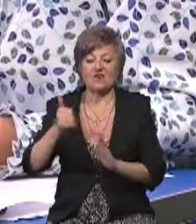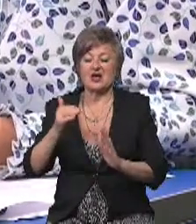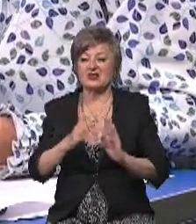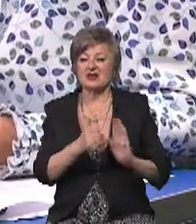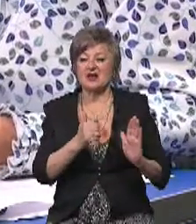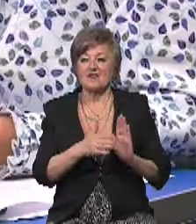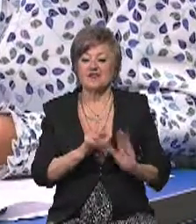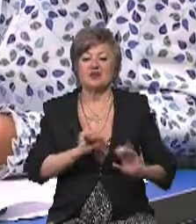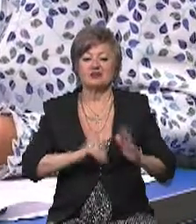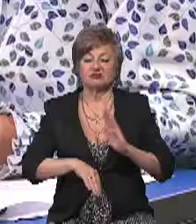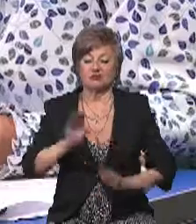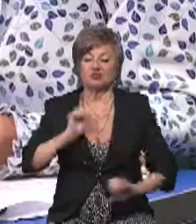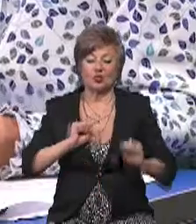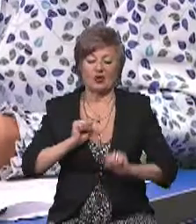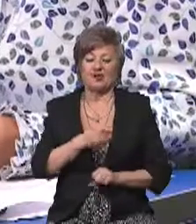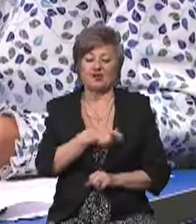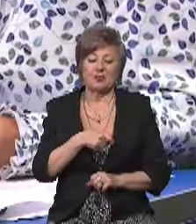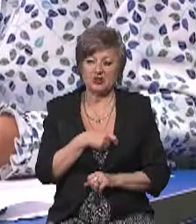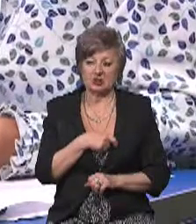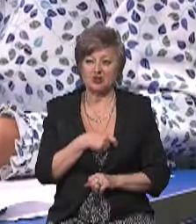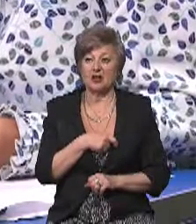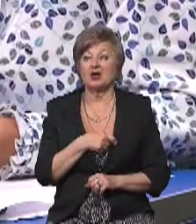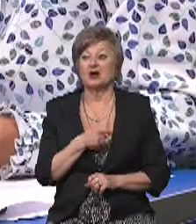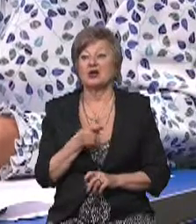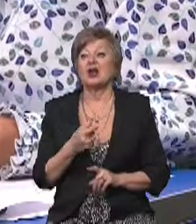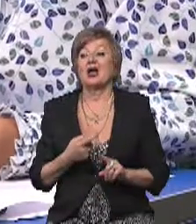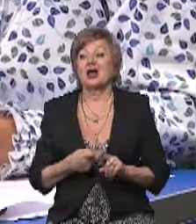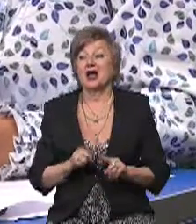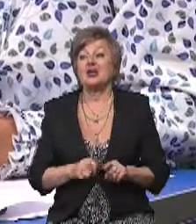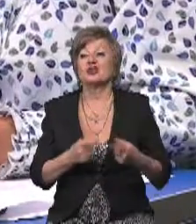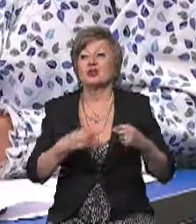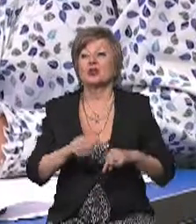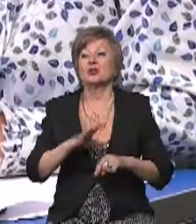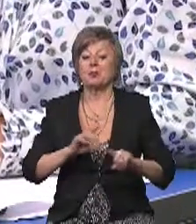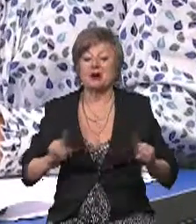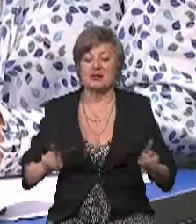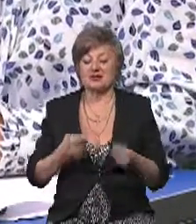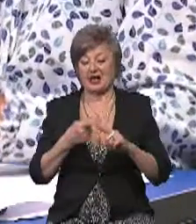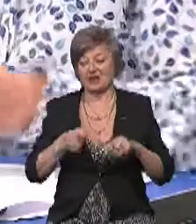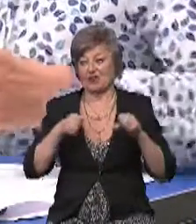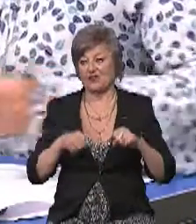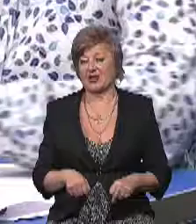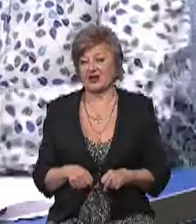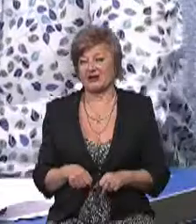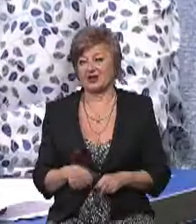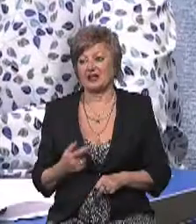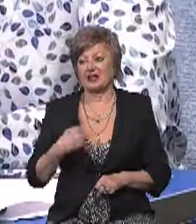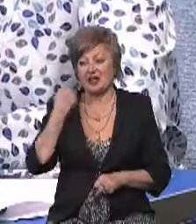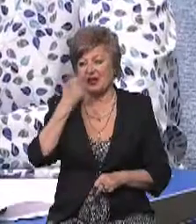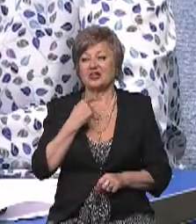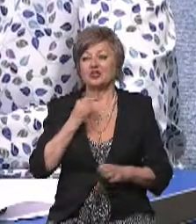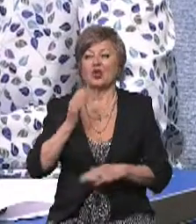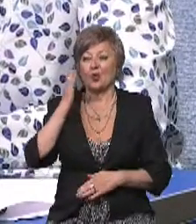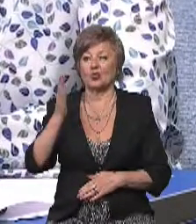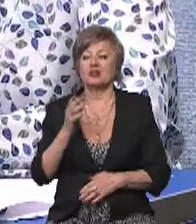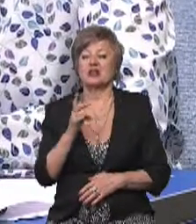одним високопосадовці, депутати і так далі, що ці органи були створені цією владою. Так. Я особисто голосував за